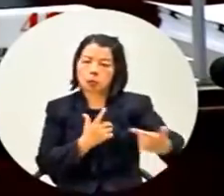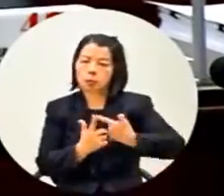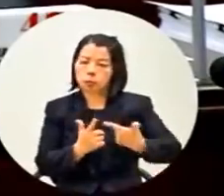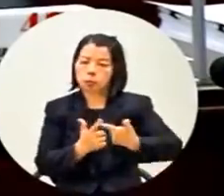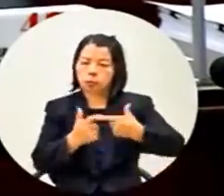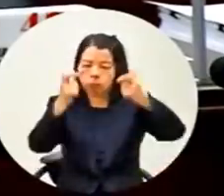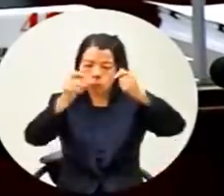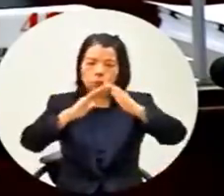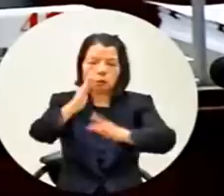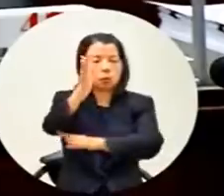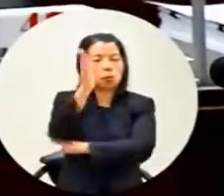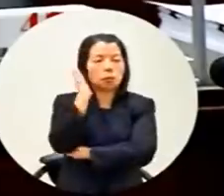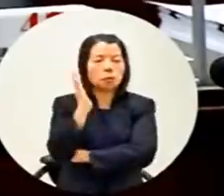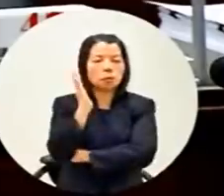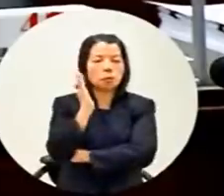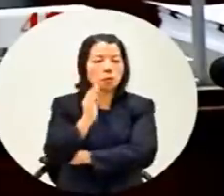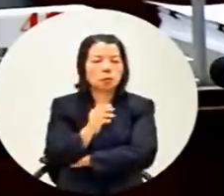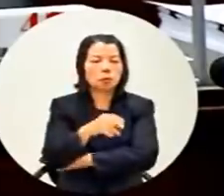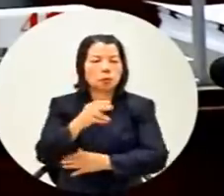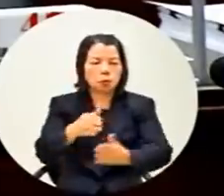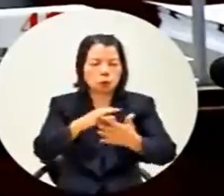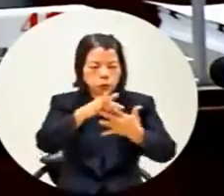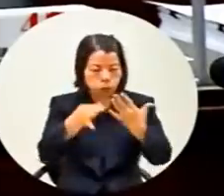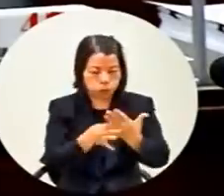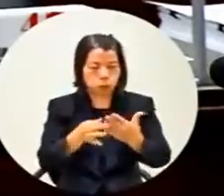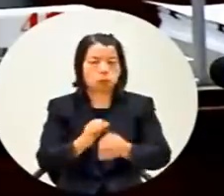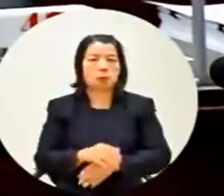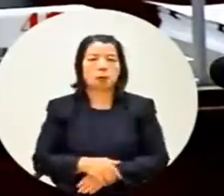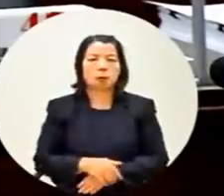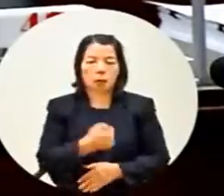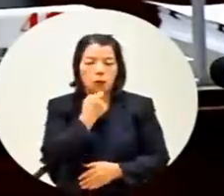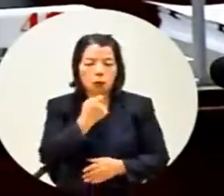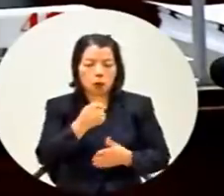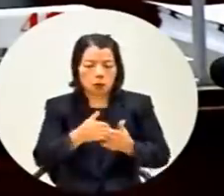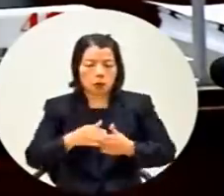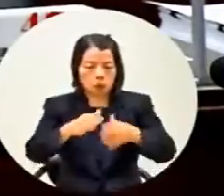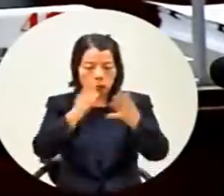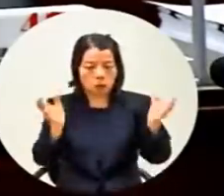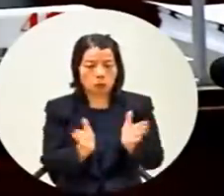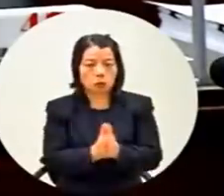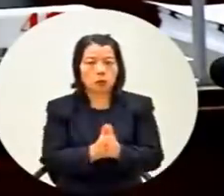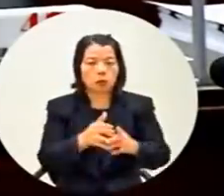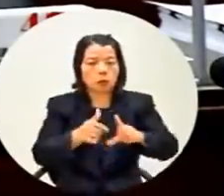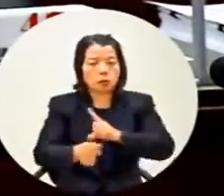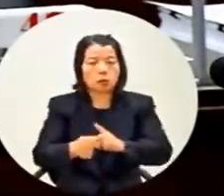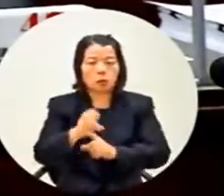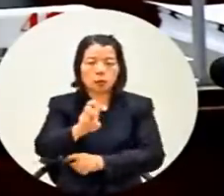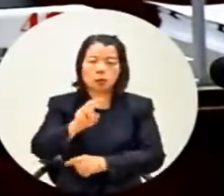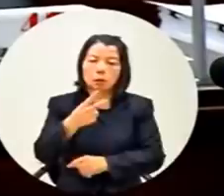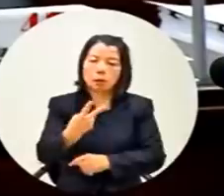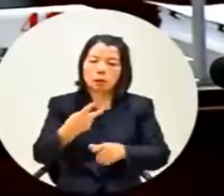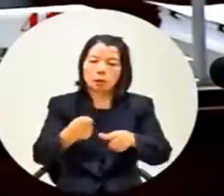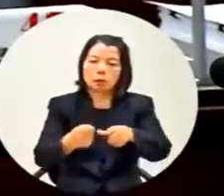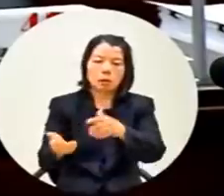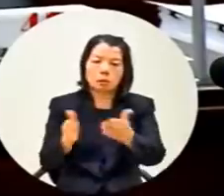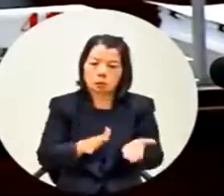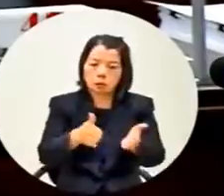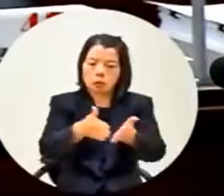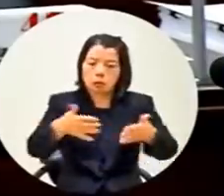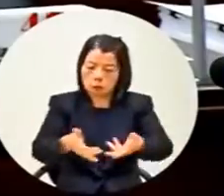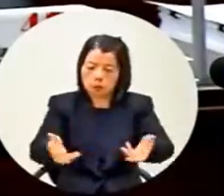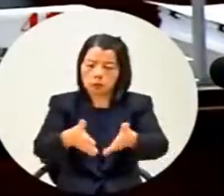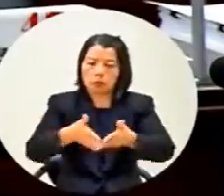的要求，甚至愿意配合全区32公顷的开发，为什么王端忍局